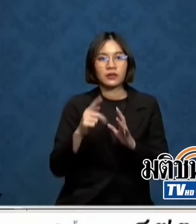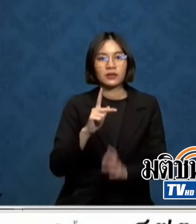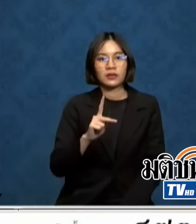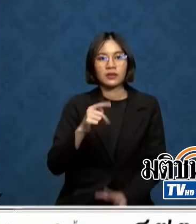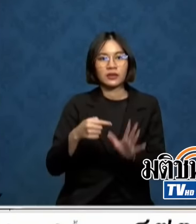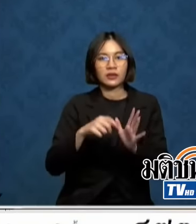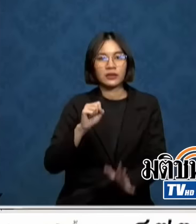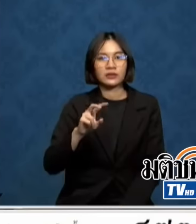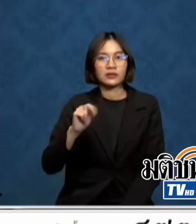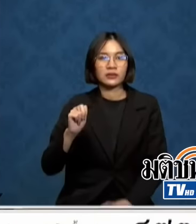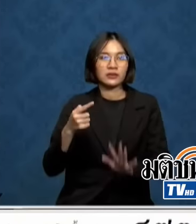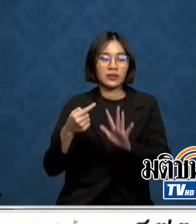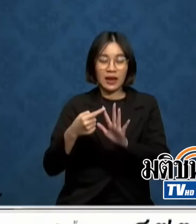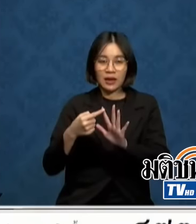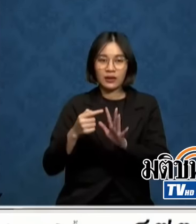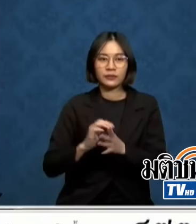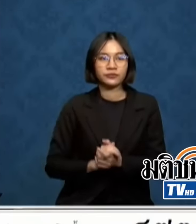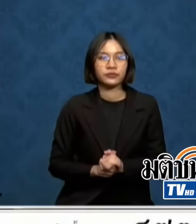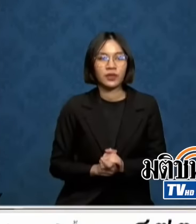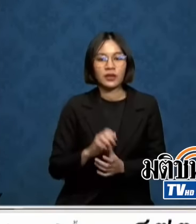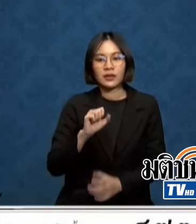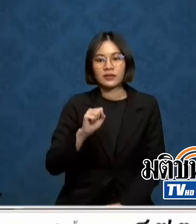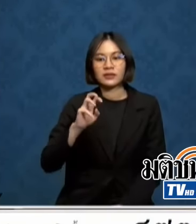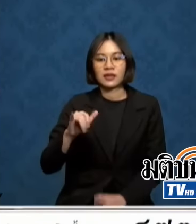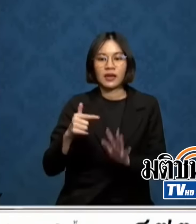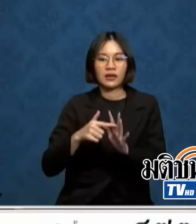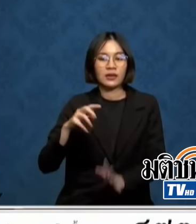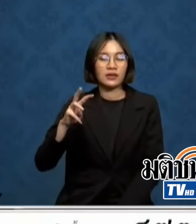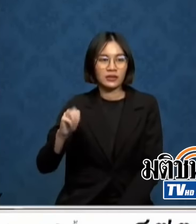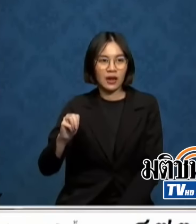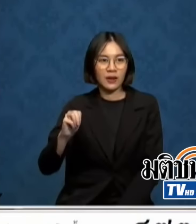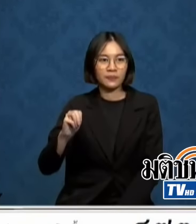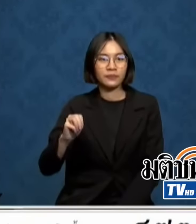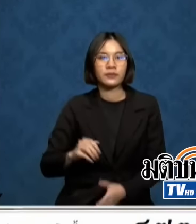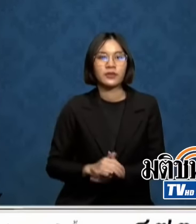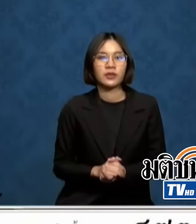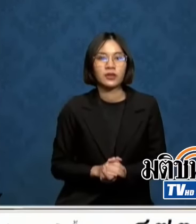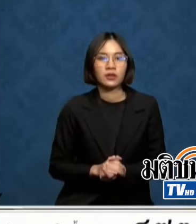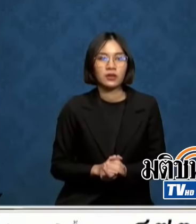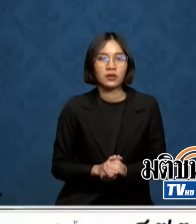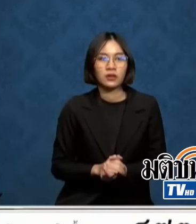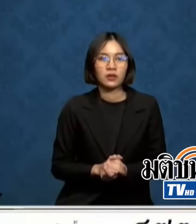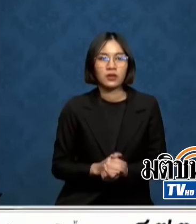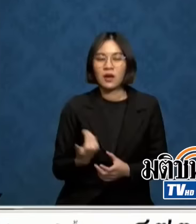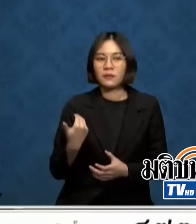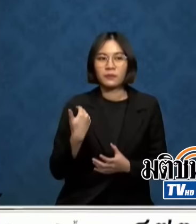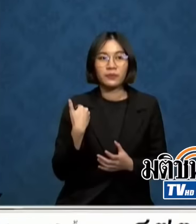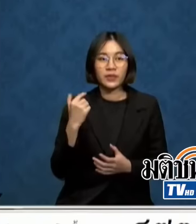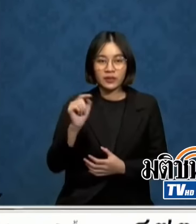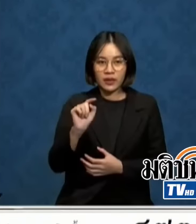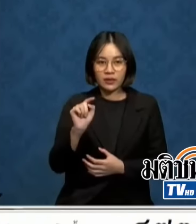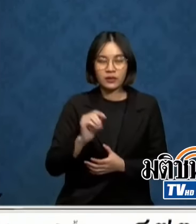ไทยหรือสหายยังบรัดนายสยามธีรวุฒิหรือสหายข้าวเหนียวมะม่วงและยังมี